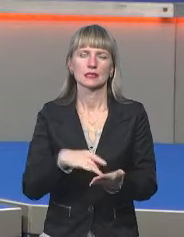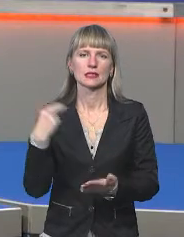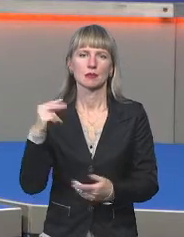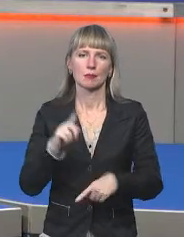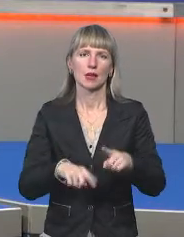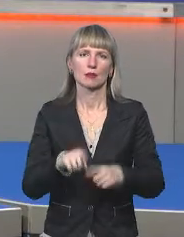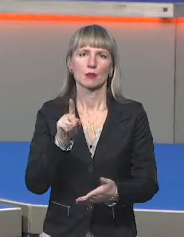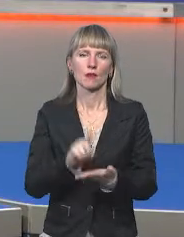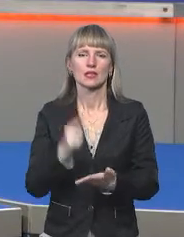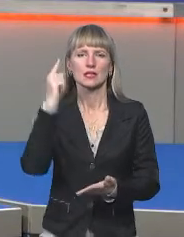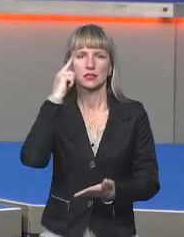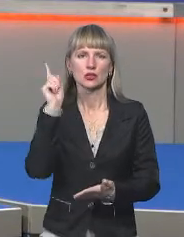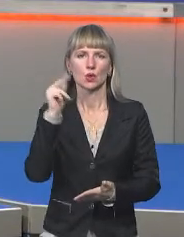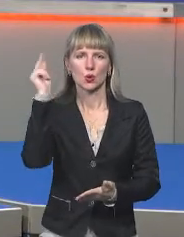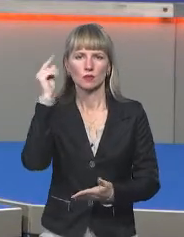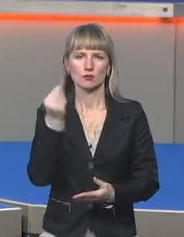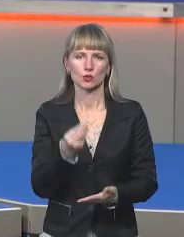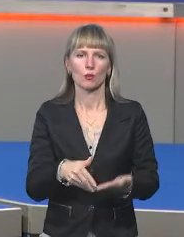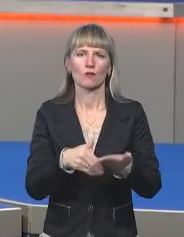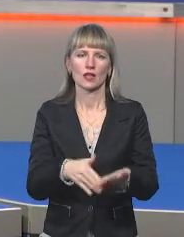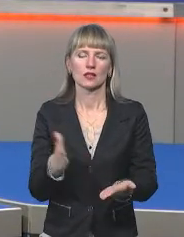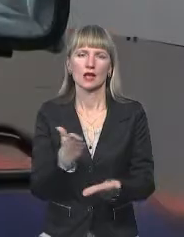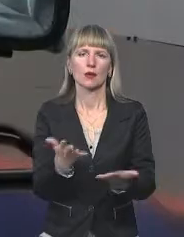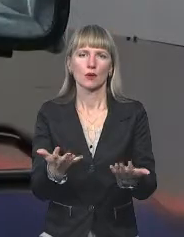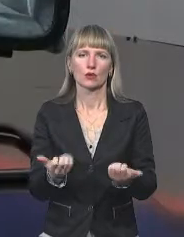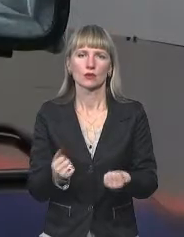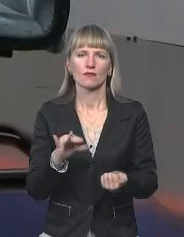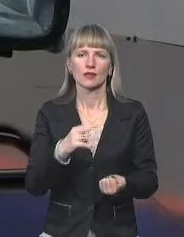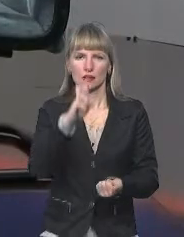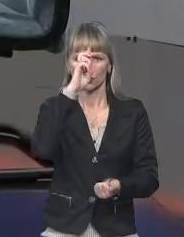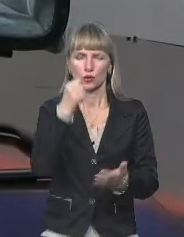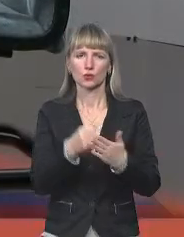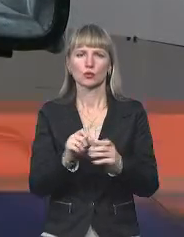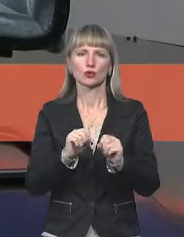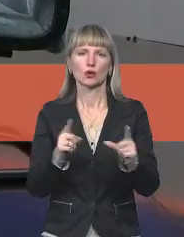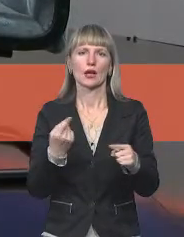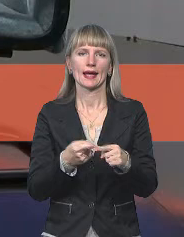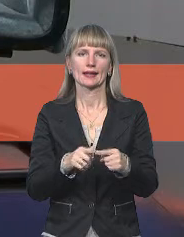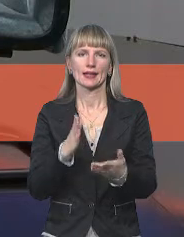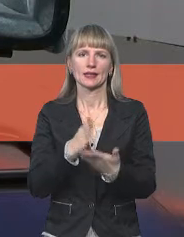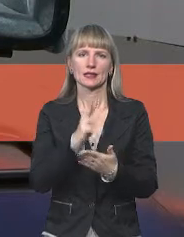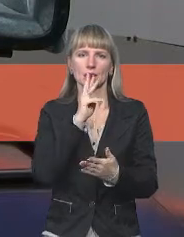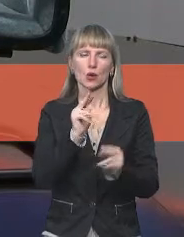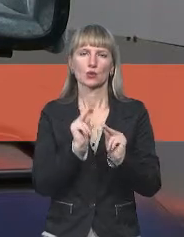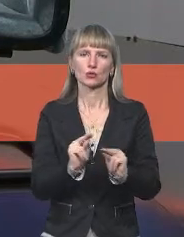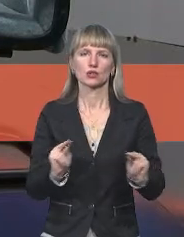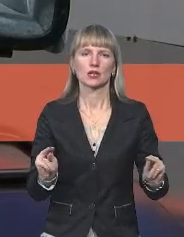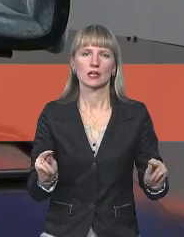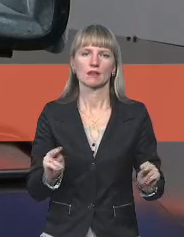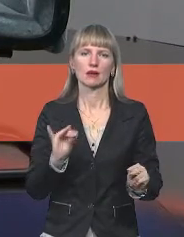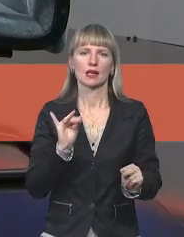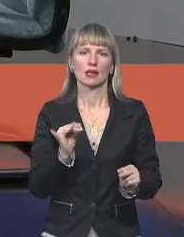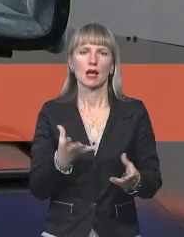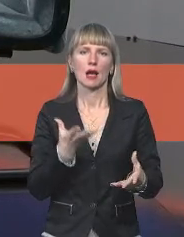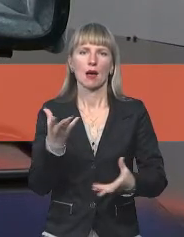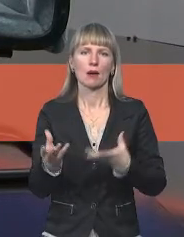Батьки повинні розуміти, що освітня субвенція, яка надходить від держави до школ, то це і є зарплатня вчителів і